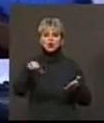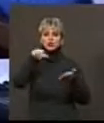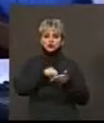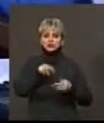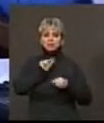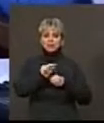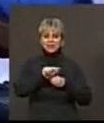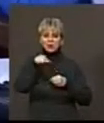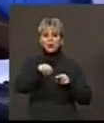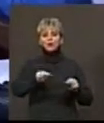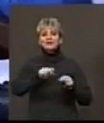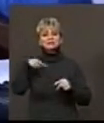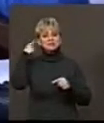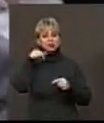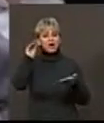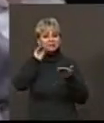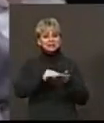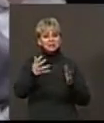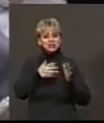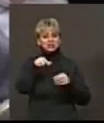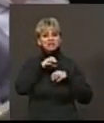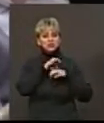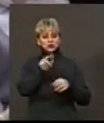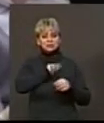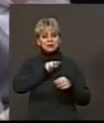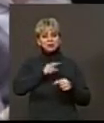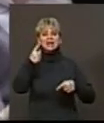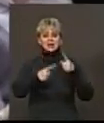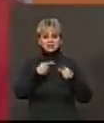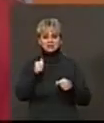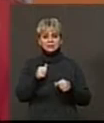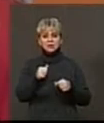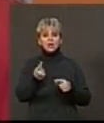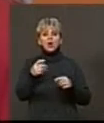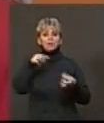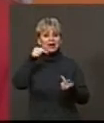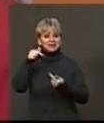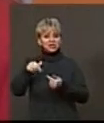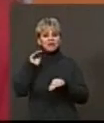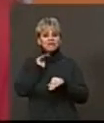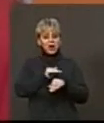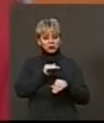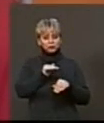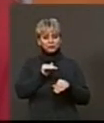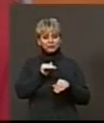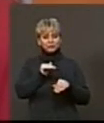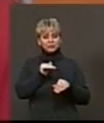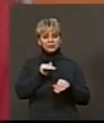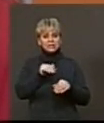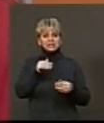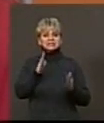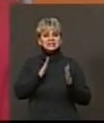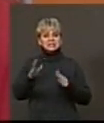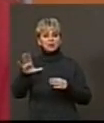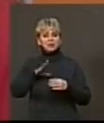с участием педагогов и психологов. Для определения причин ведется работа с родителями. По конкретному факту